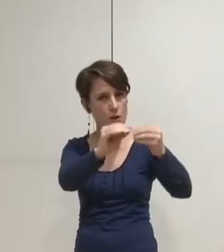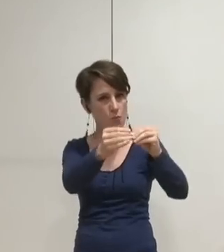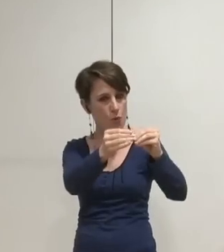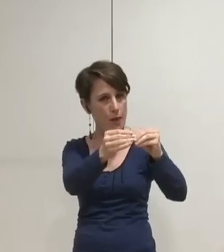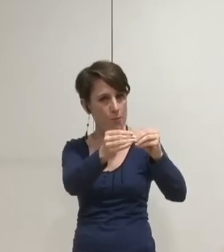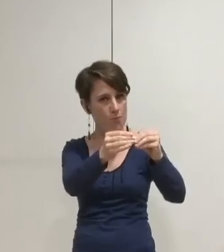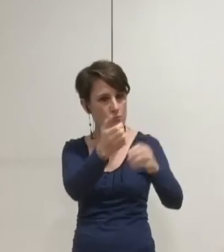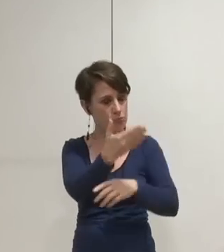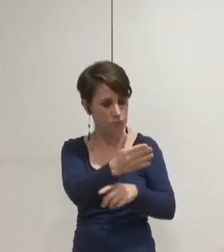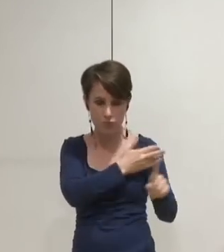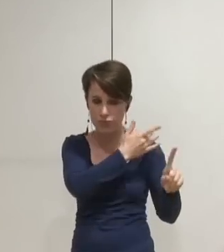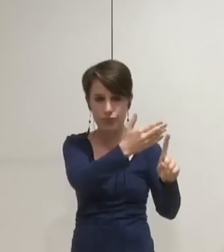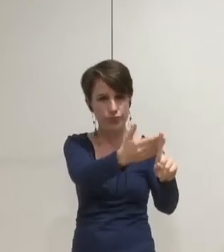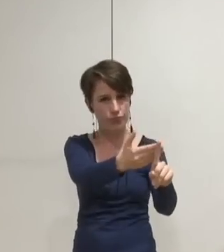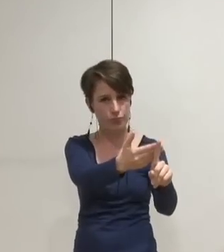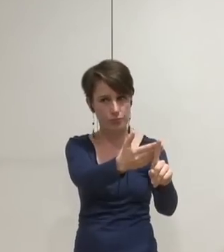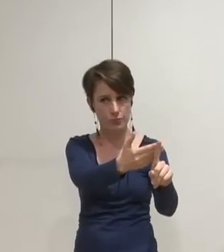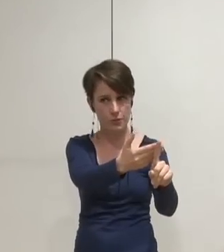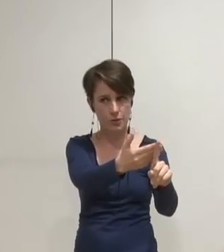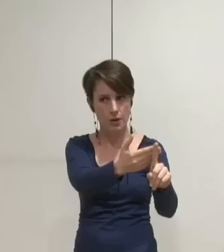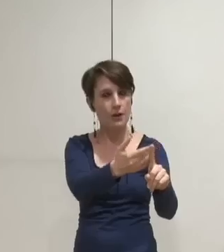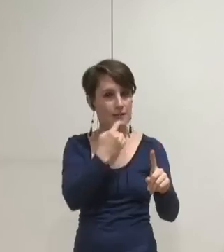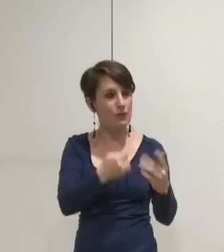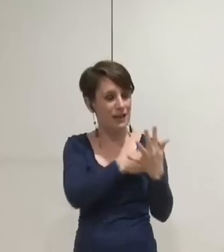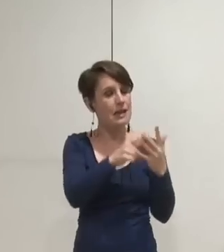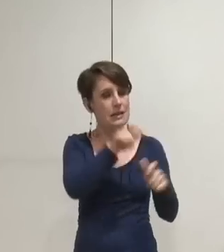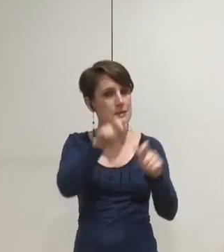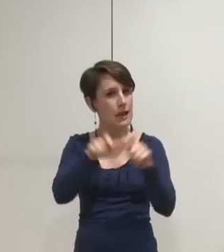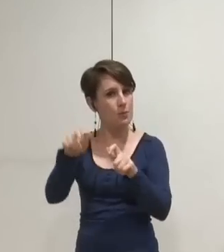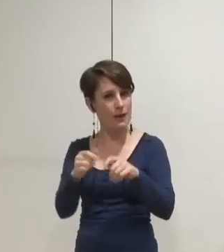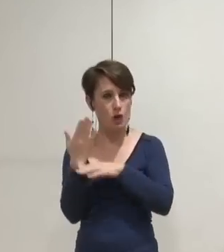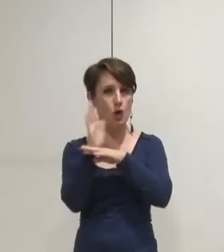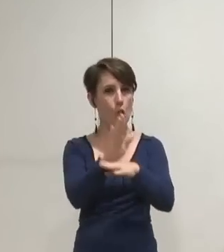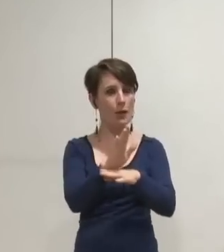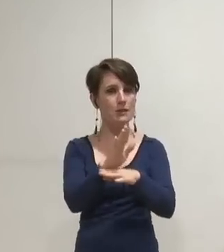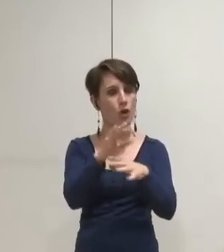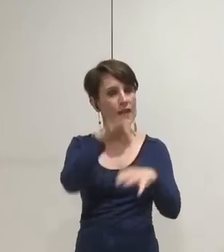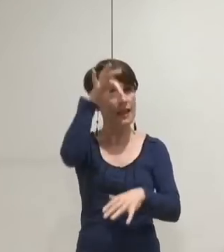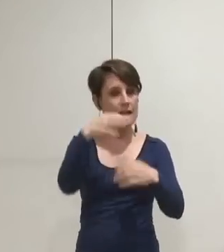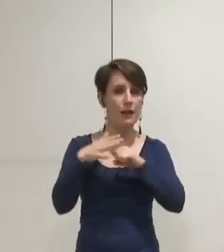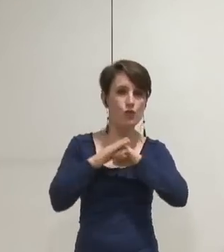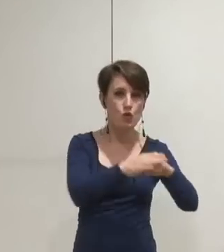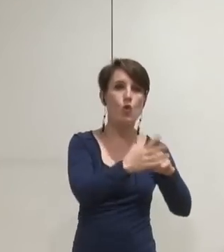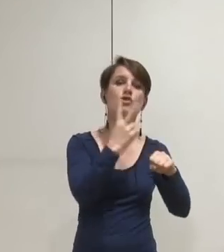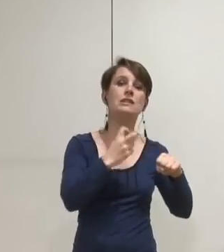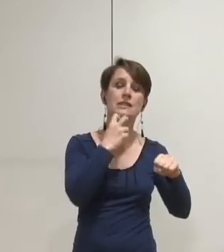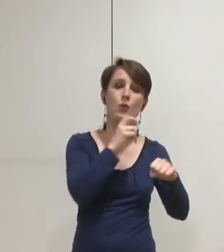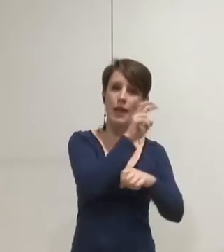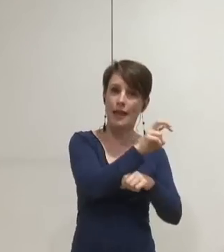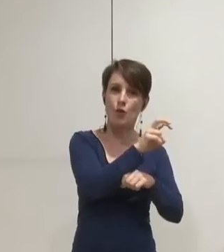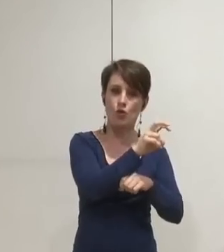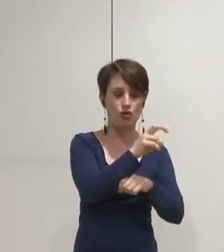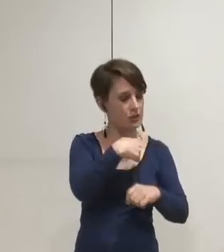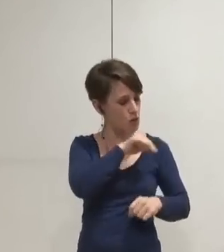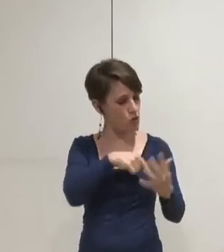nom de l'ensemble du groupe des élus du rassemblement citoyen de la gauche et des écologistes et sans pour autant que cela remette en cause notre